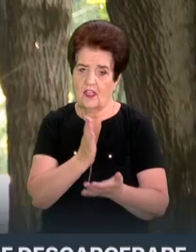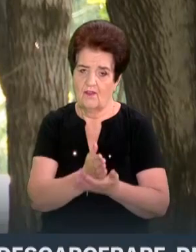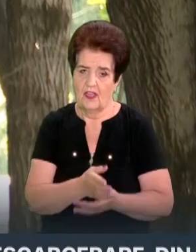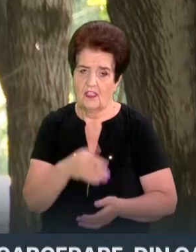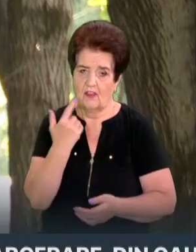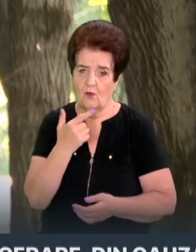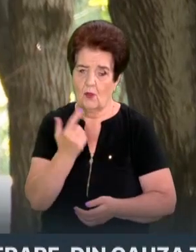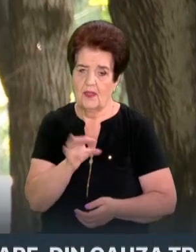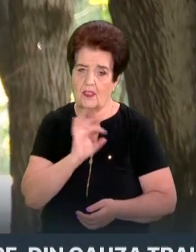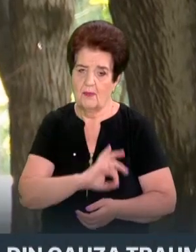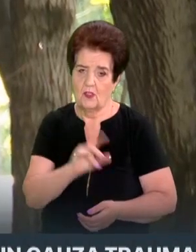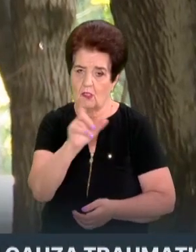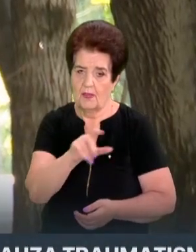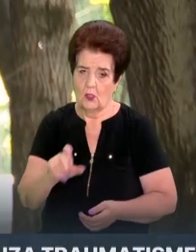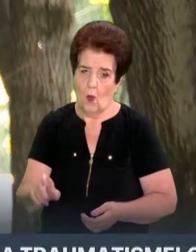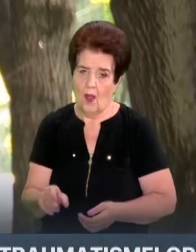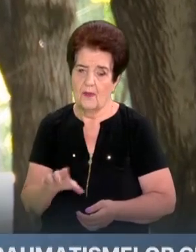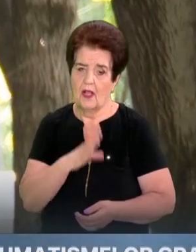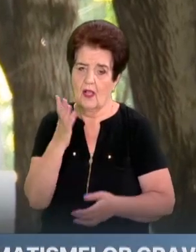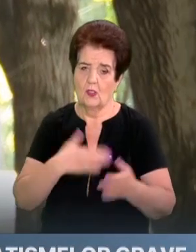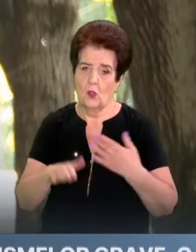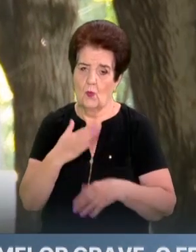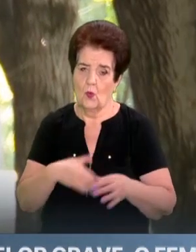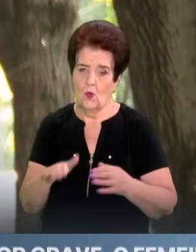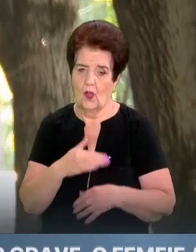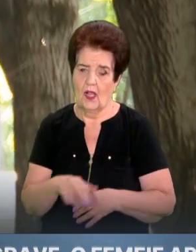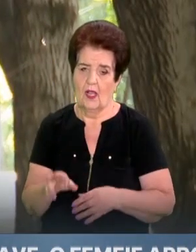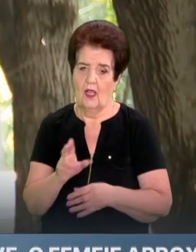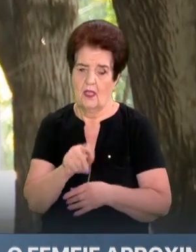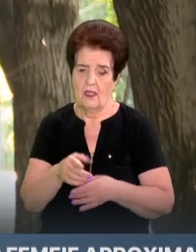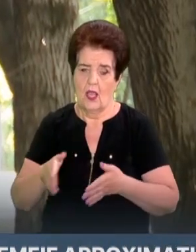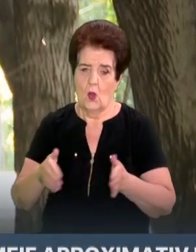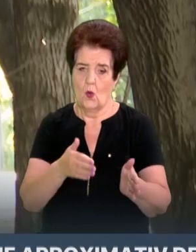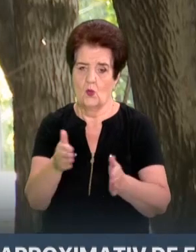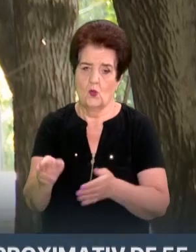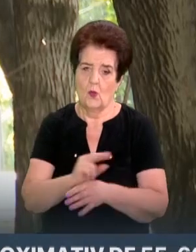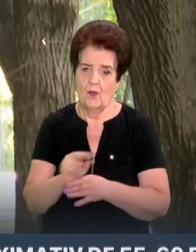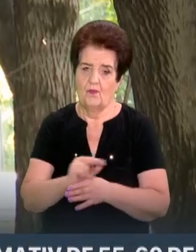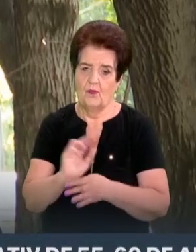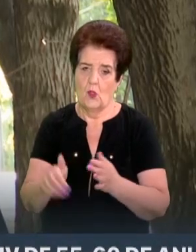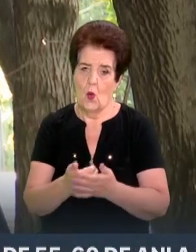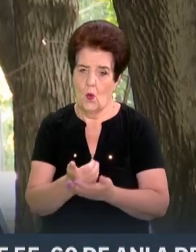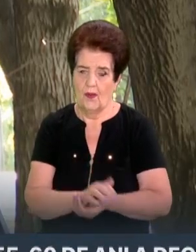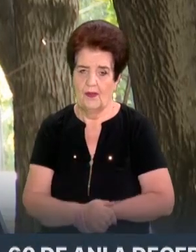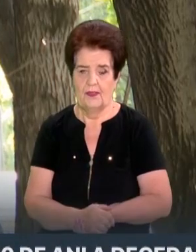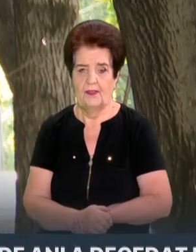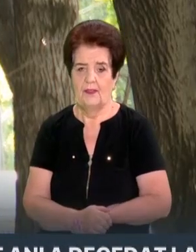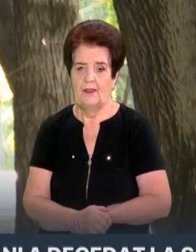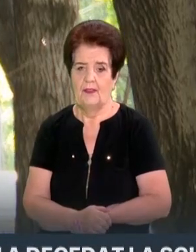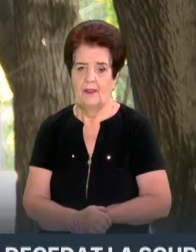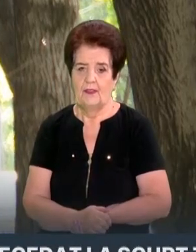vorba despre beneficii pentru cetățenii care se vor bucura de infrastructura mai bună, de un drum proaspăt renovat. Also changing to